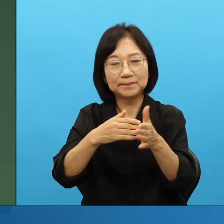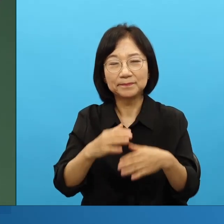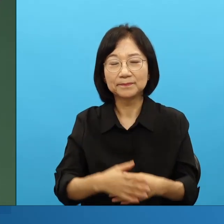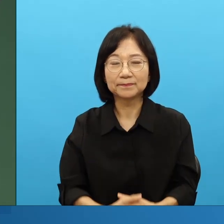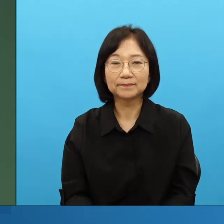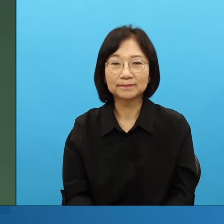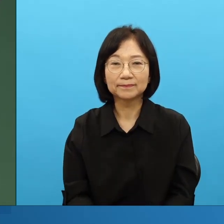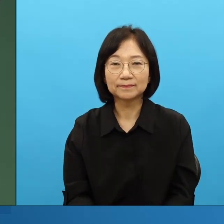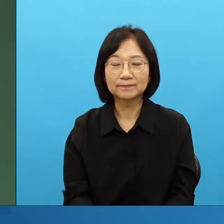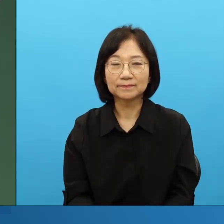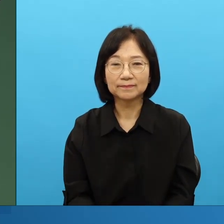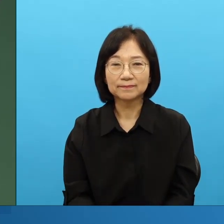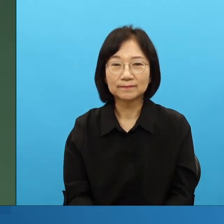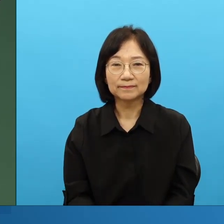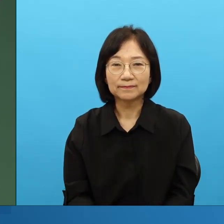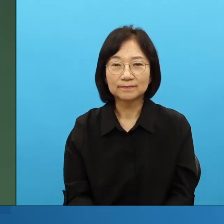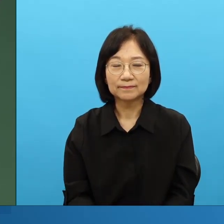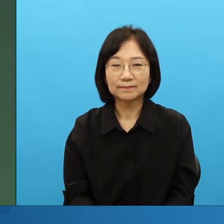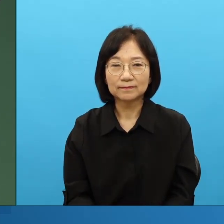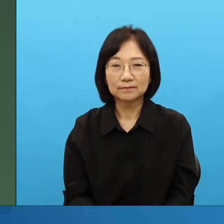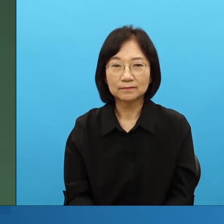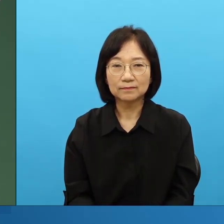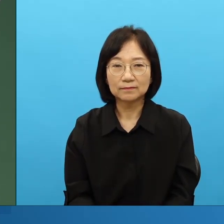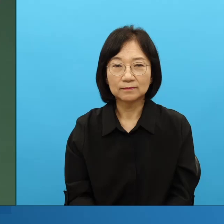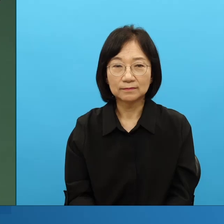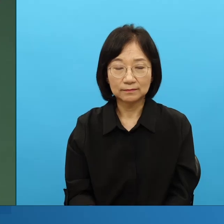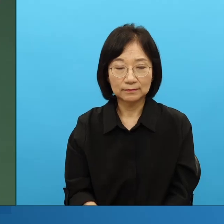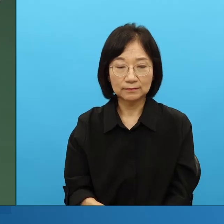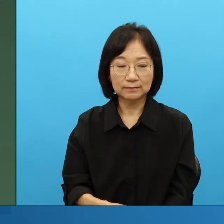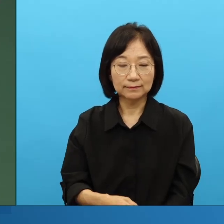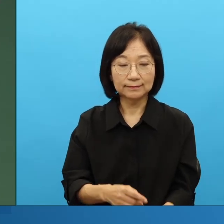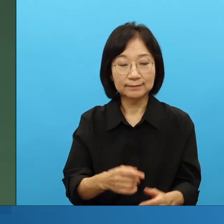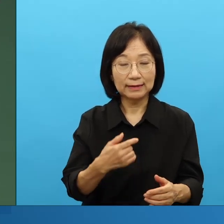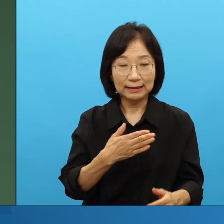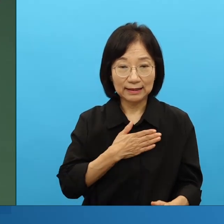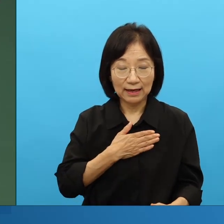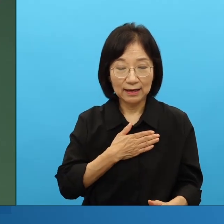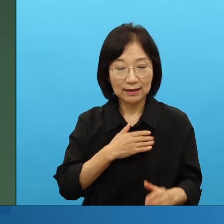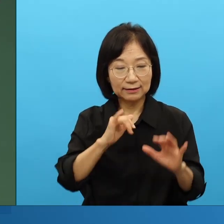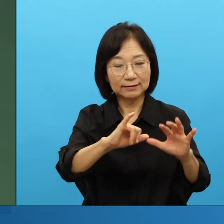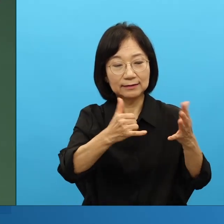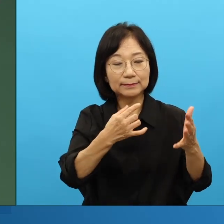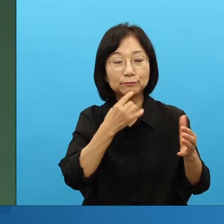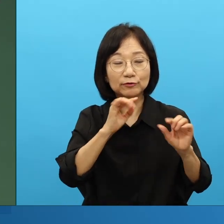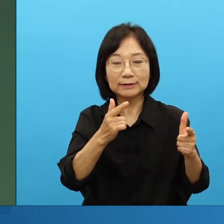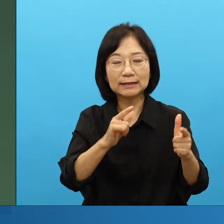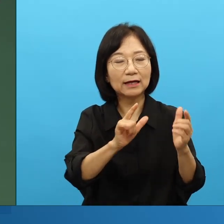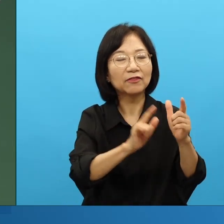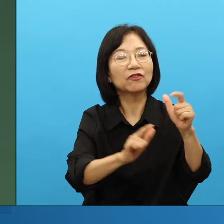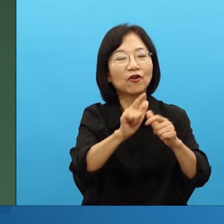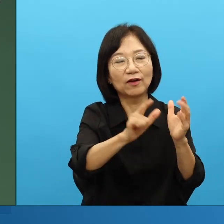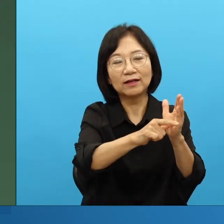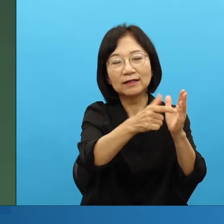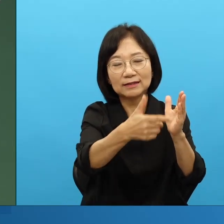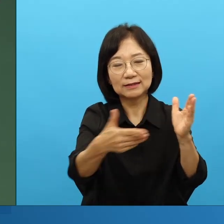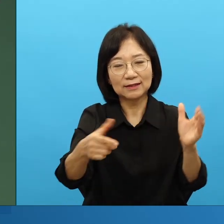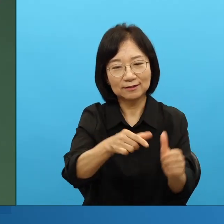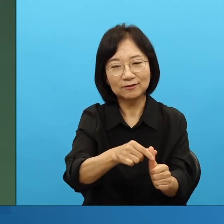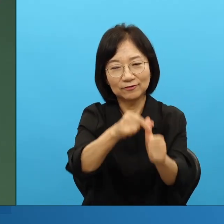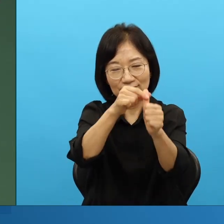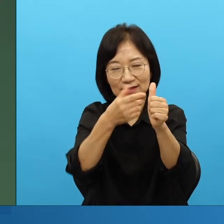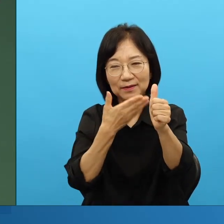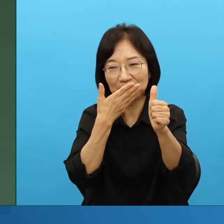시대를 살릴 수 있어요. 这样的时候才能够救活时代。 안 그러고는 시대를 살